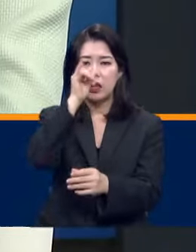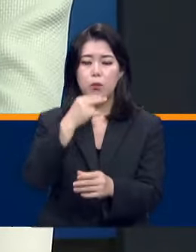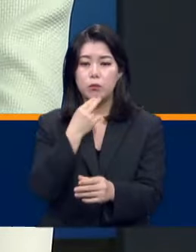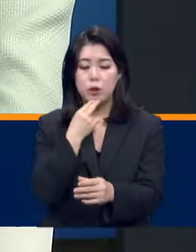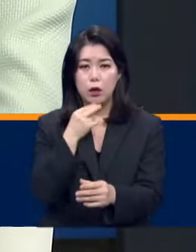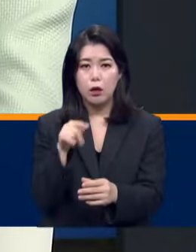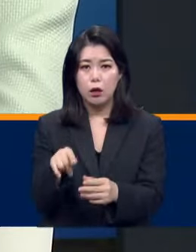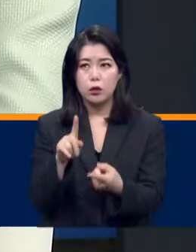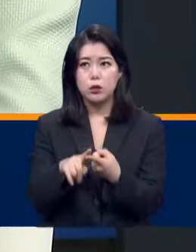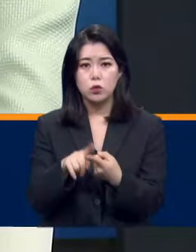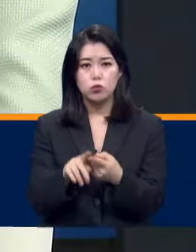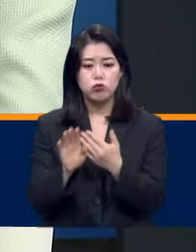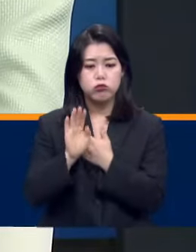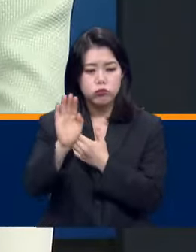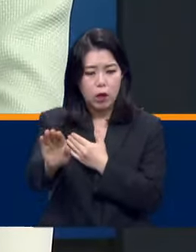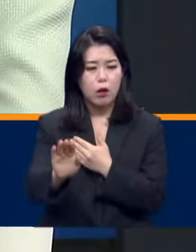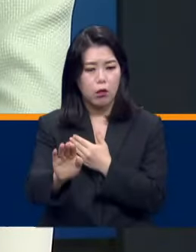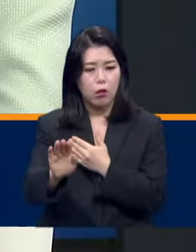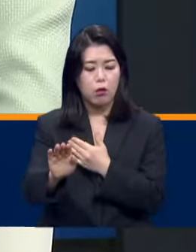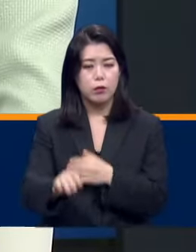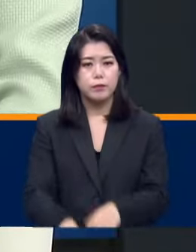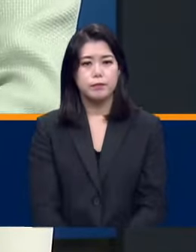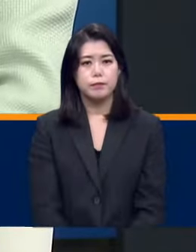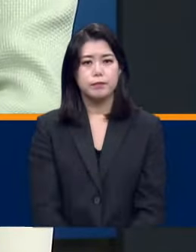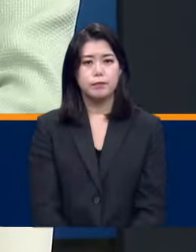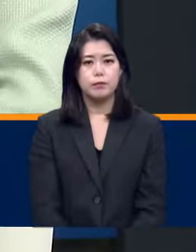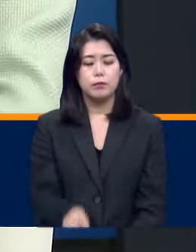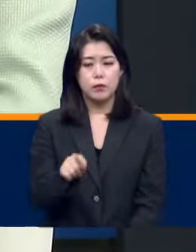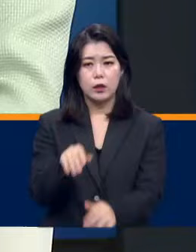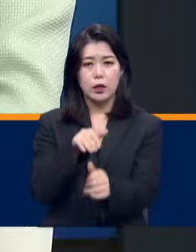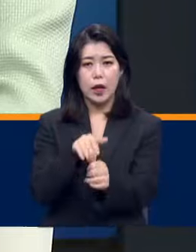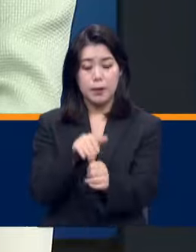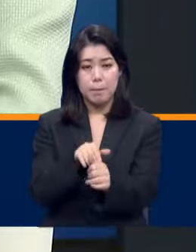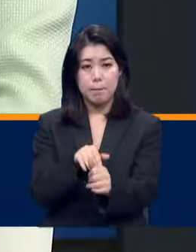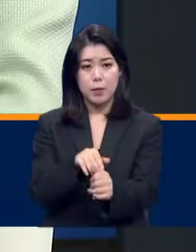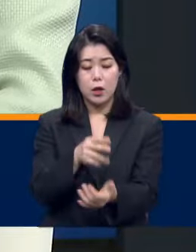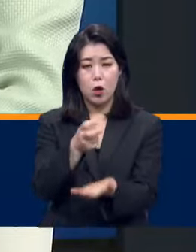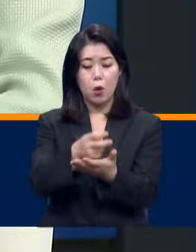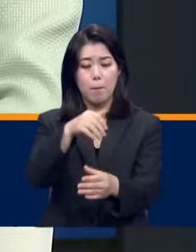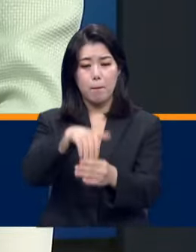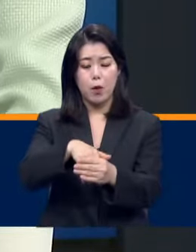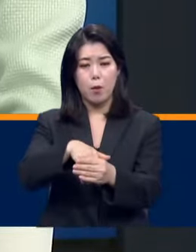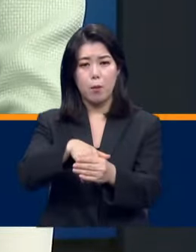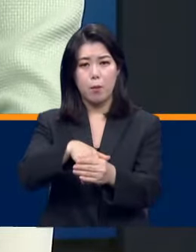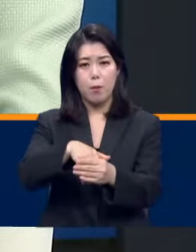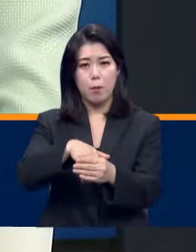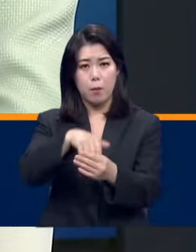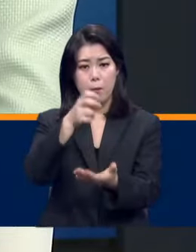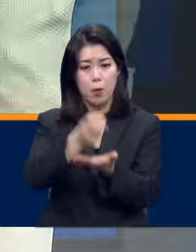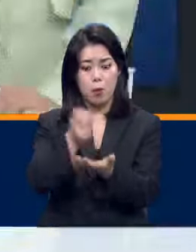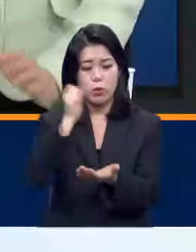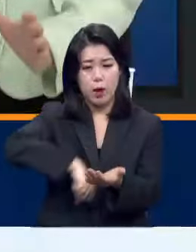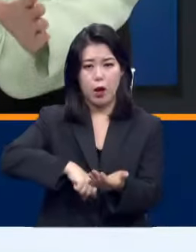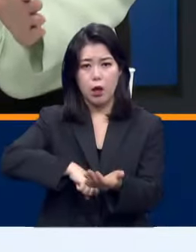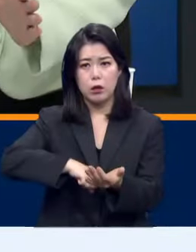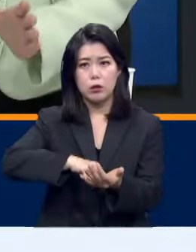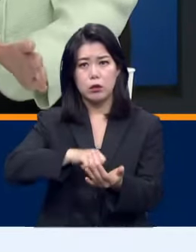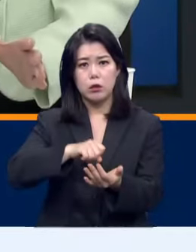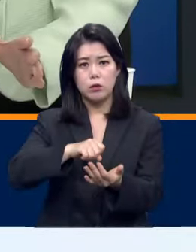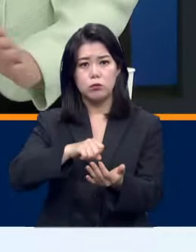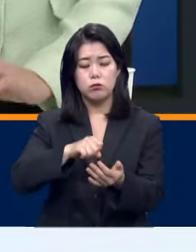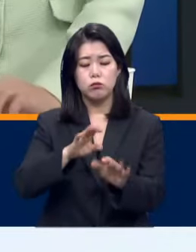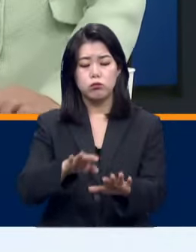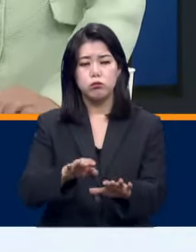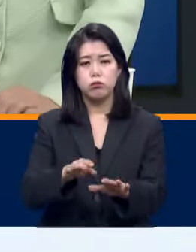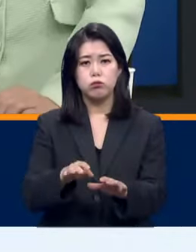여부는 사실상 그 후의 일이기 때문에 만약에 이것이 공천 개입으로 선거법 위반에 소지가 있다라고 본다면 범죄 성립